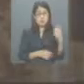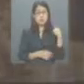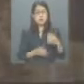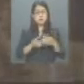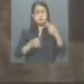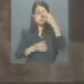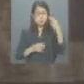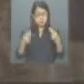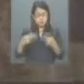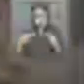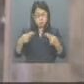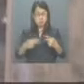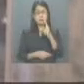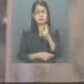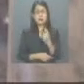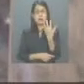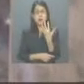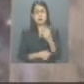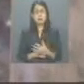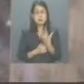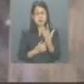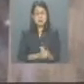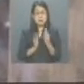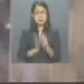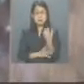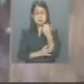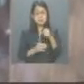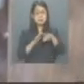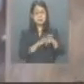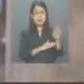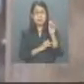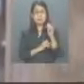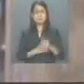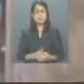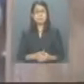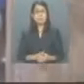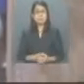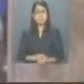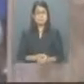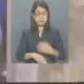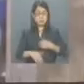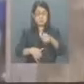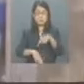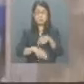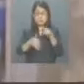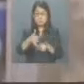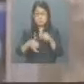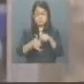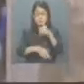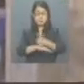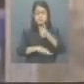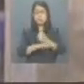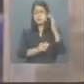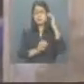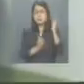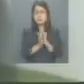ชีวิตทั้งหมด5คนส่วนที่เหลืออีก10คนหลบหนีไปได้พลตำรวจตรีพีระบุญเกลี้ยงผู้บังคับการตำรวจภูธรจังหวัดยะ